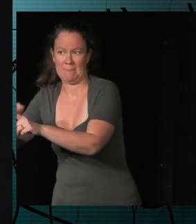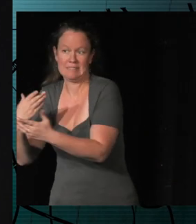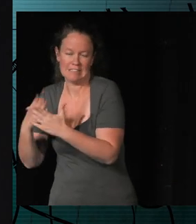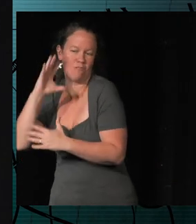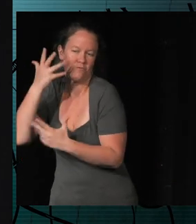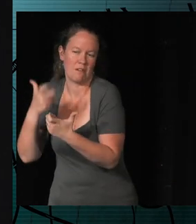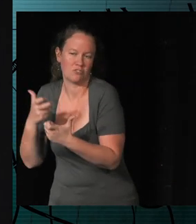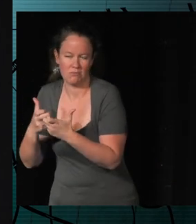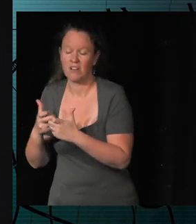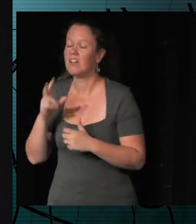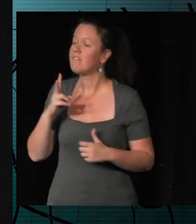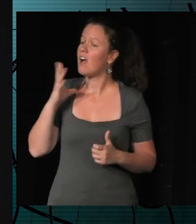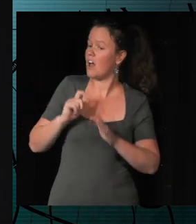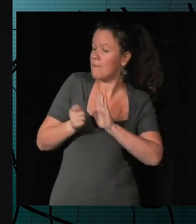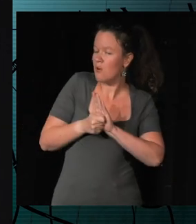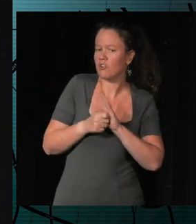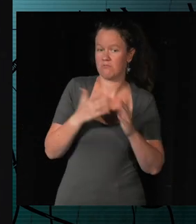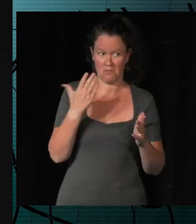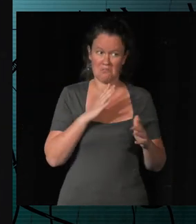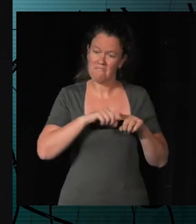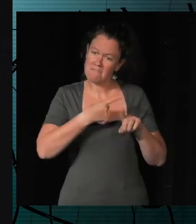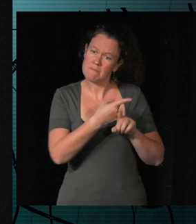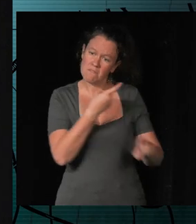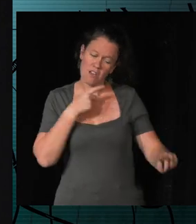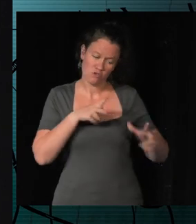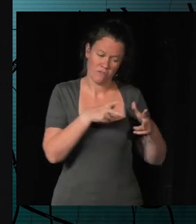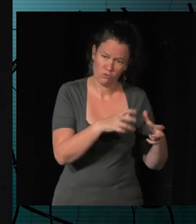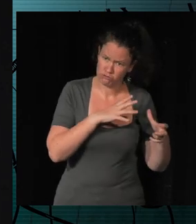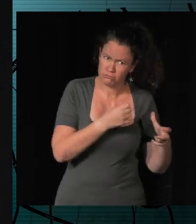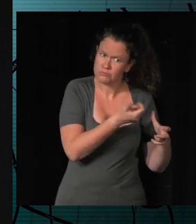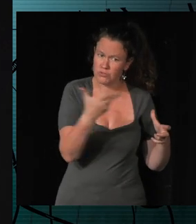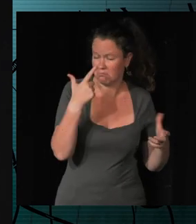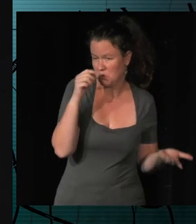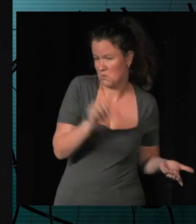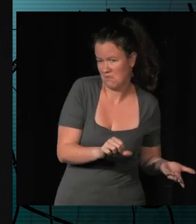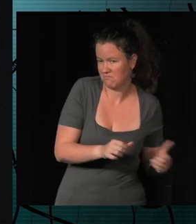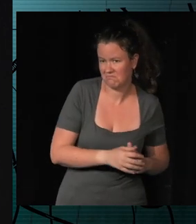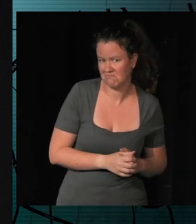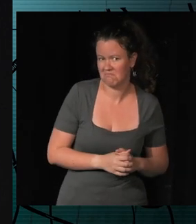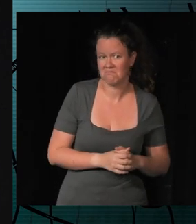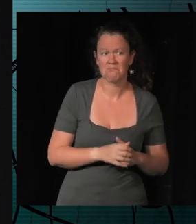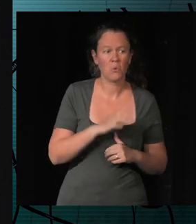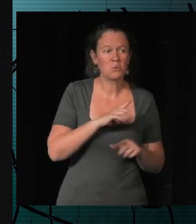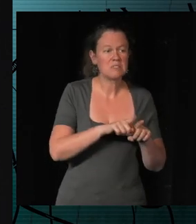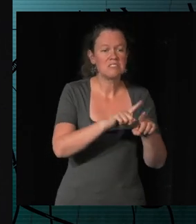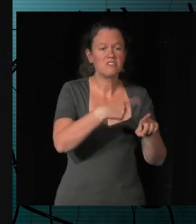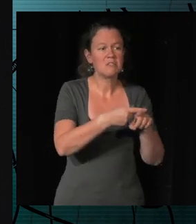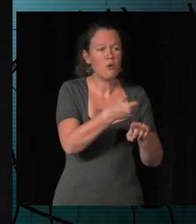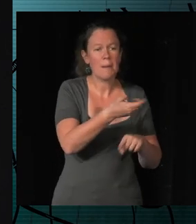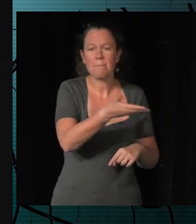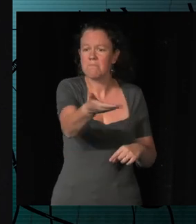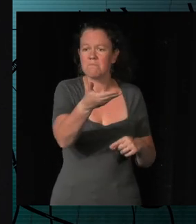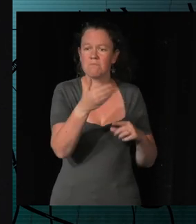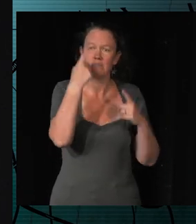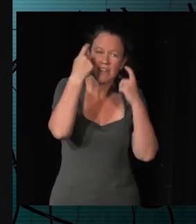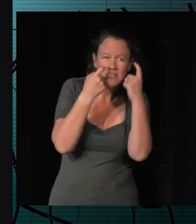avait existé était nul et surtout qui montrait aucun intérêt pour le matériau d'origine et aucun intérêt aussi pour la question d'adaptation puisque c'est ça qui est